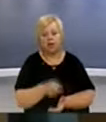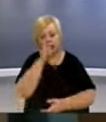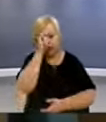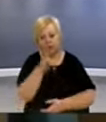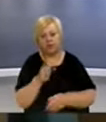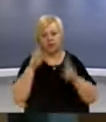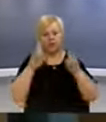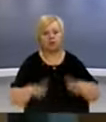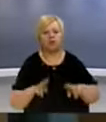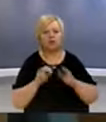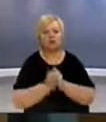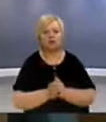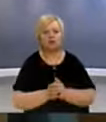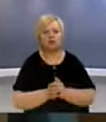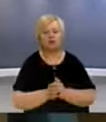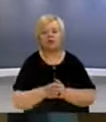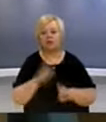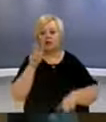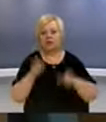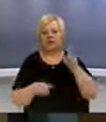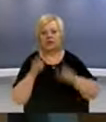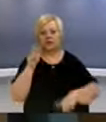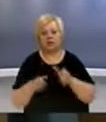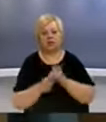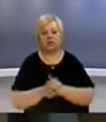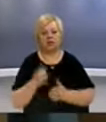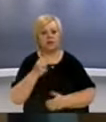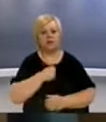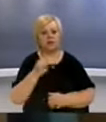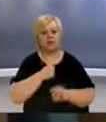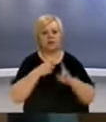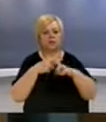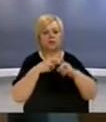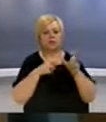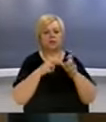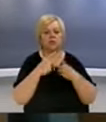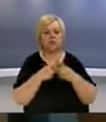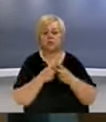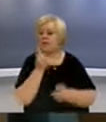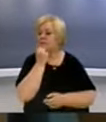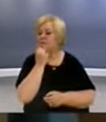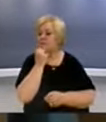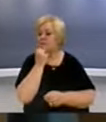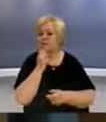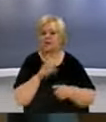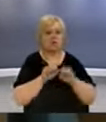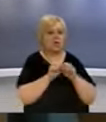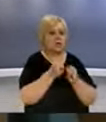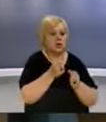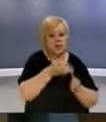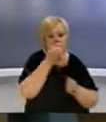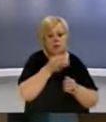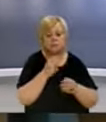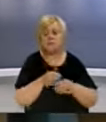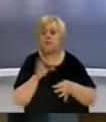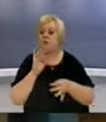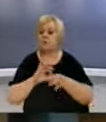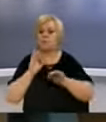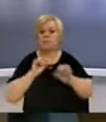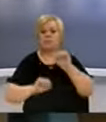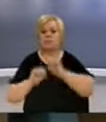të drejtave dhe lirive themelore të njeriut të garantuara me kushtetut, privatësia, shkatrimi i të dhënave, mbrojtja e të drejtave